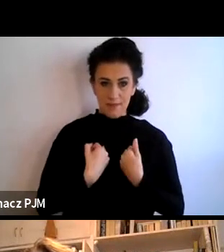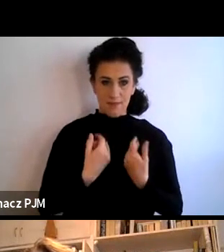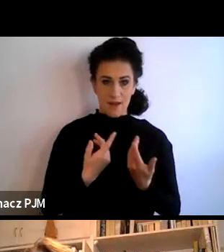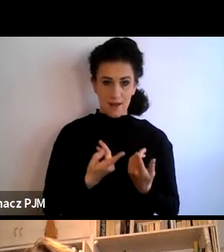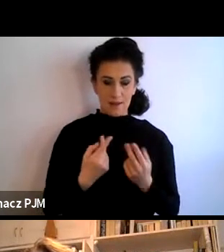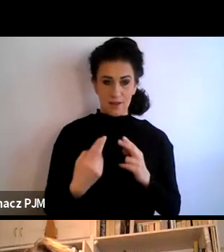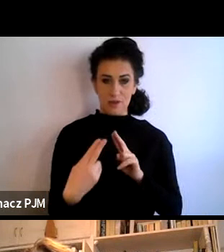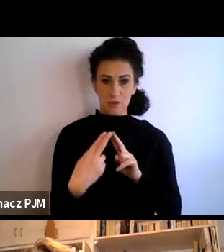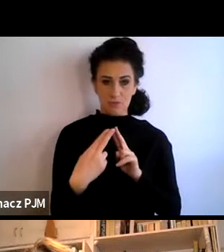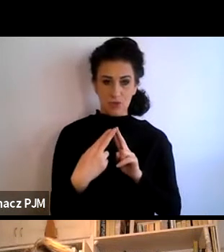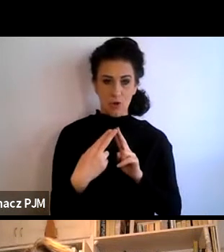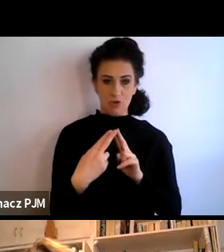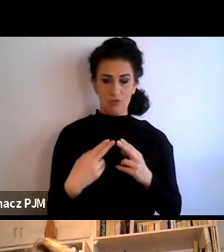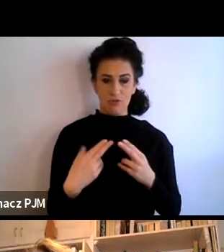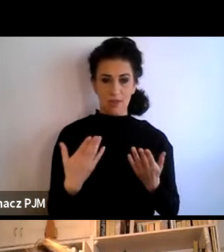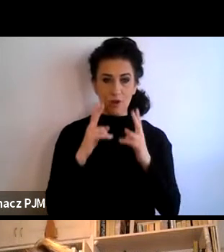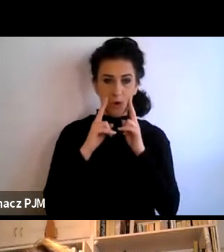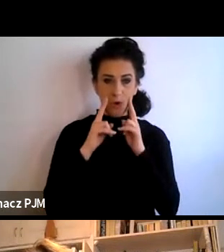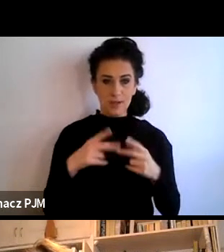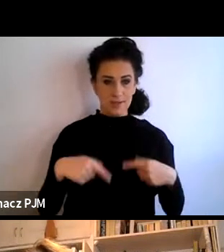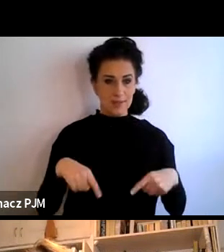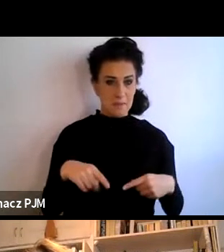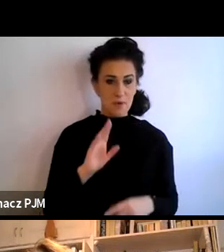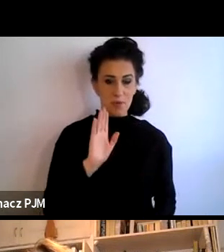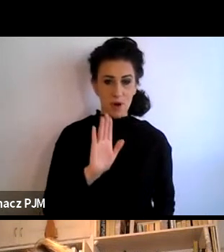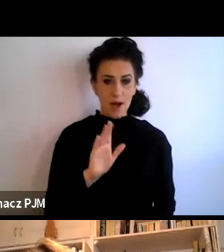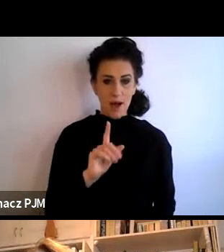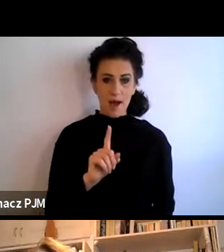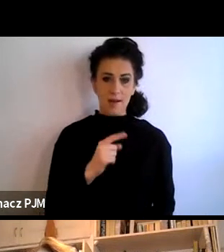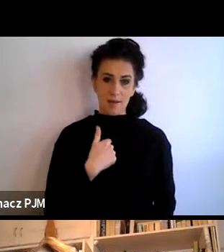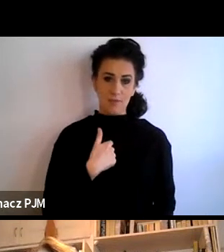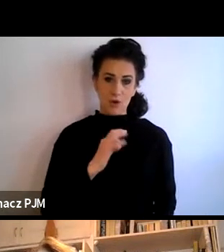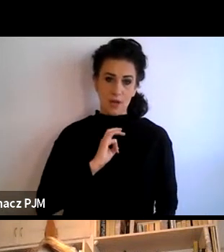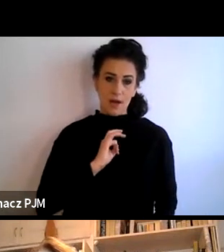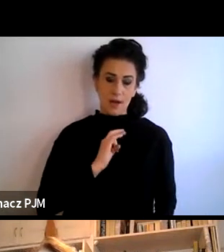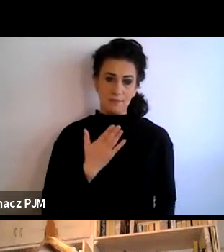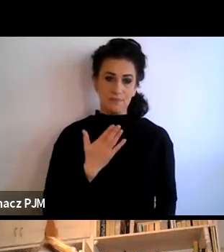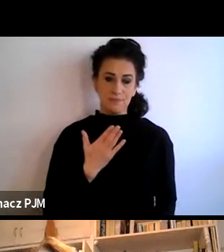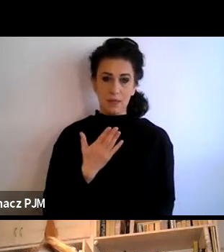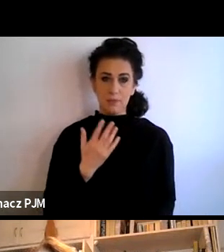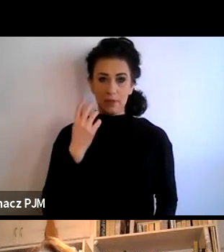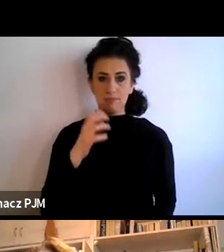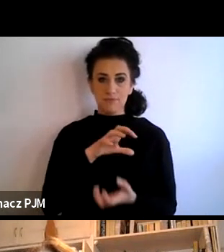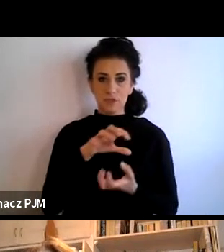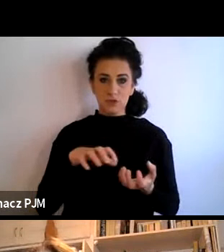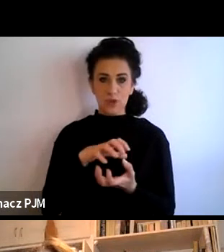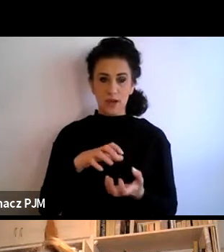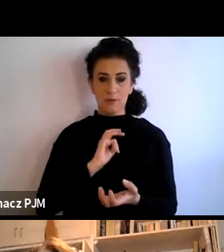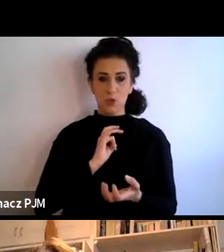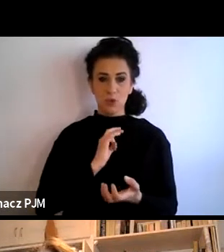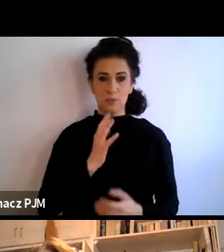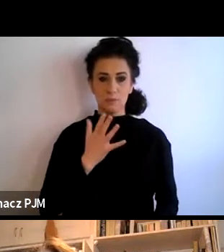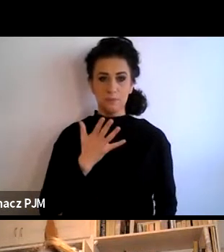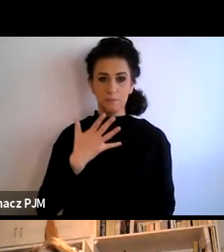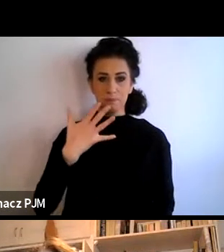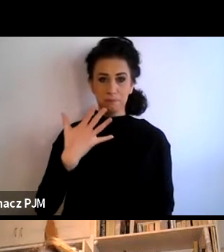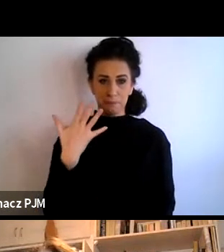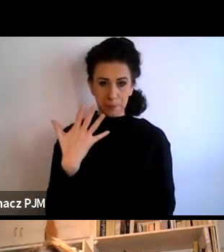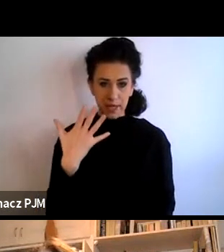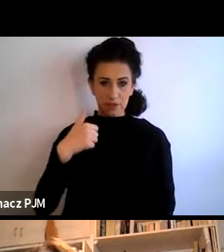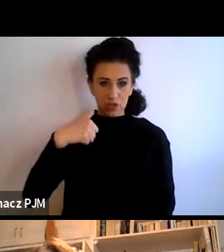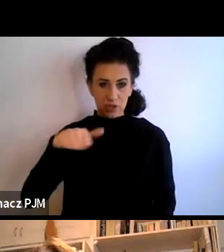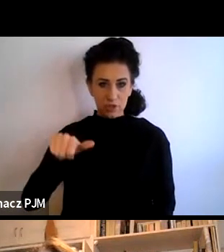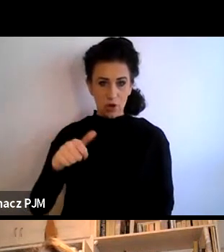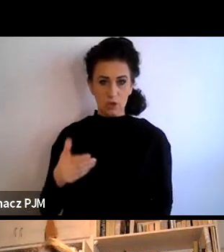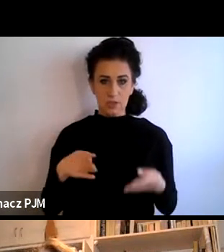nic konkretnego tak naprawdę, ale to z mojej perspektywy wtedy tego pięciotygodniowego zamknięcia, to